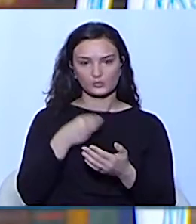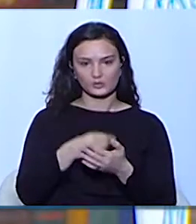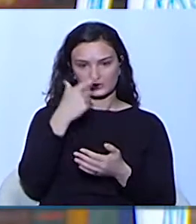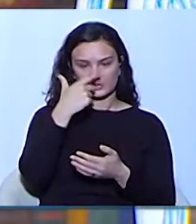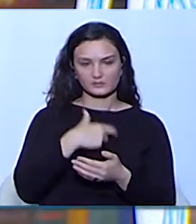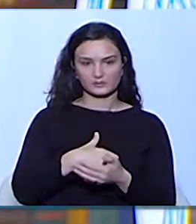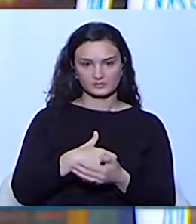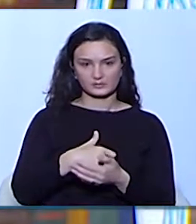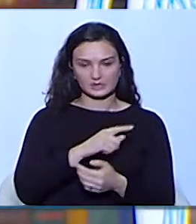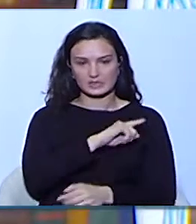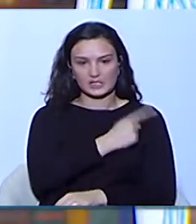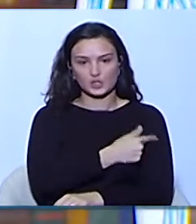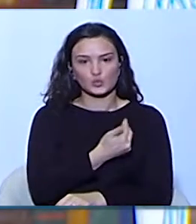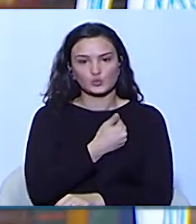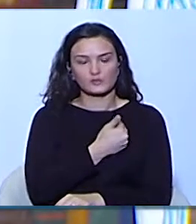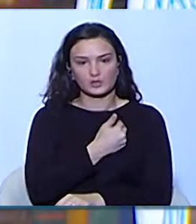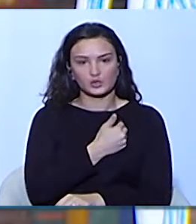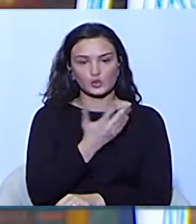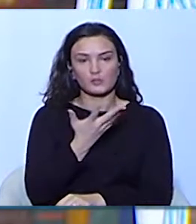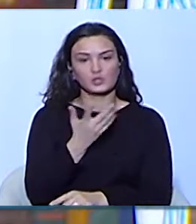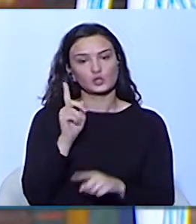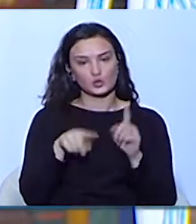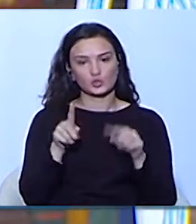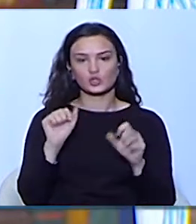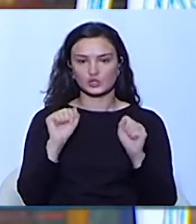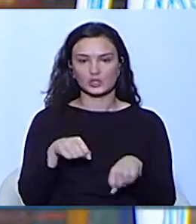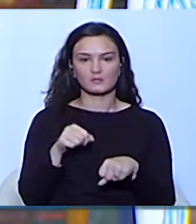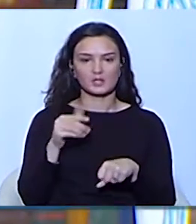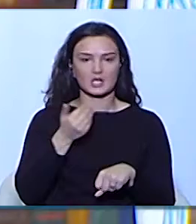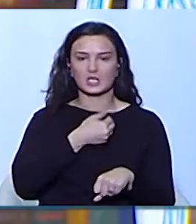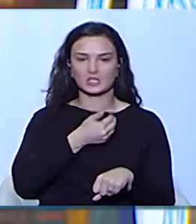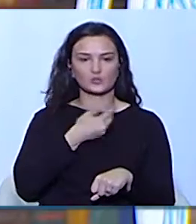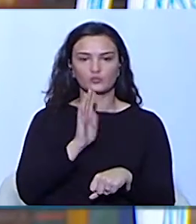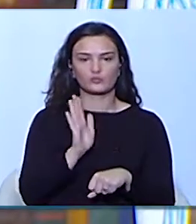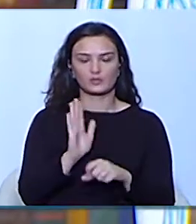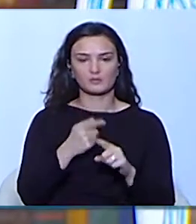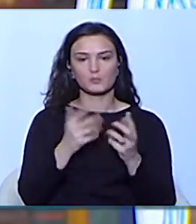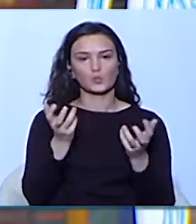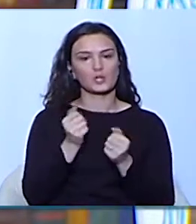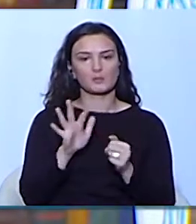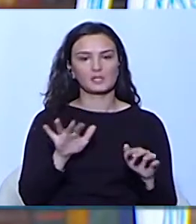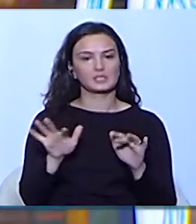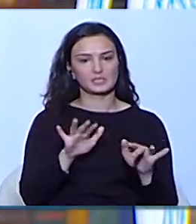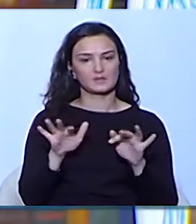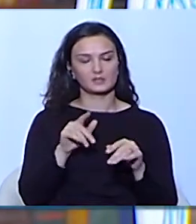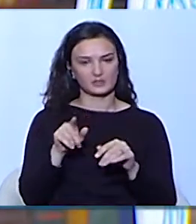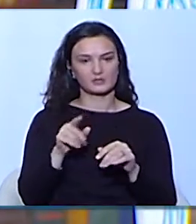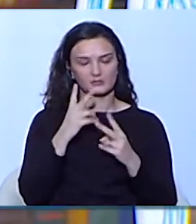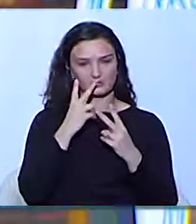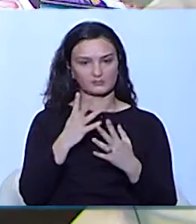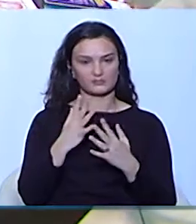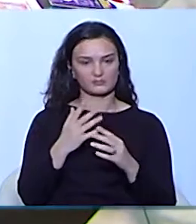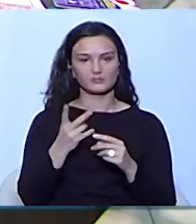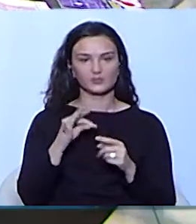თავით დამკვიდრების ძლიერი სურვილი, რომელიც ზოგჯერ შეიძლება არასასურველი სოციალურად მიუღებელი ქცევითაც კი გამოიხატებოდეს.